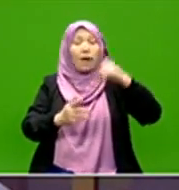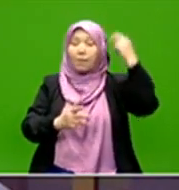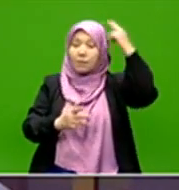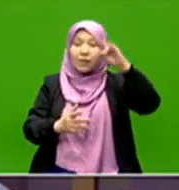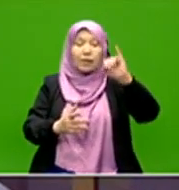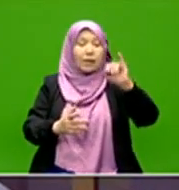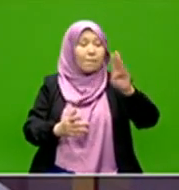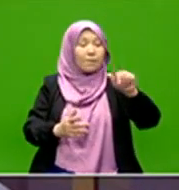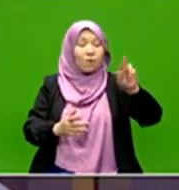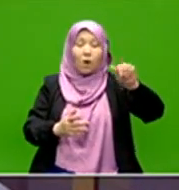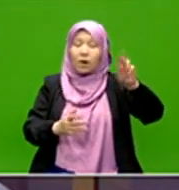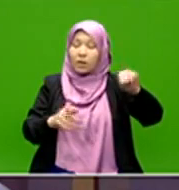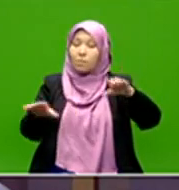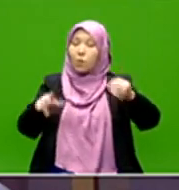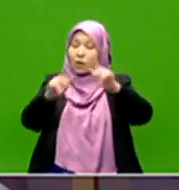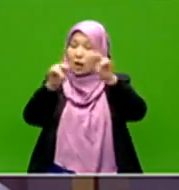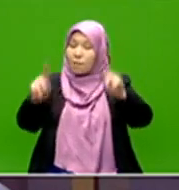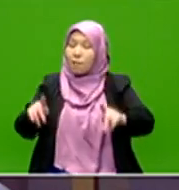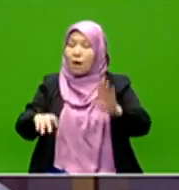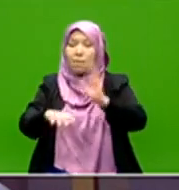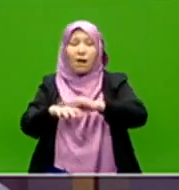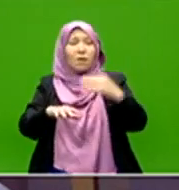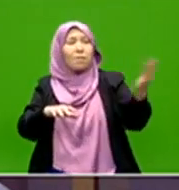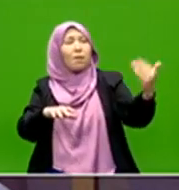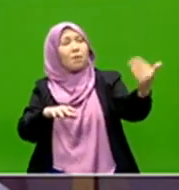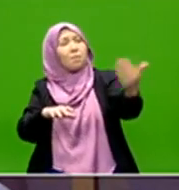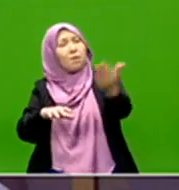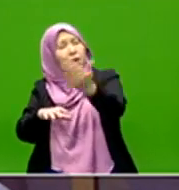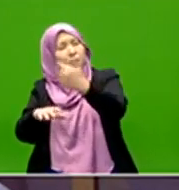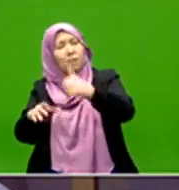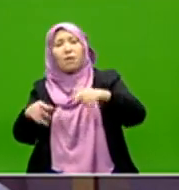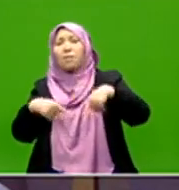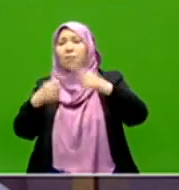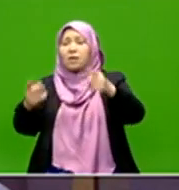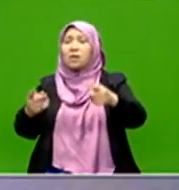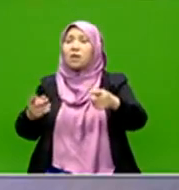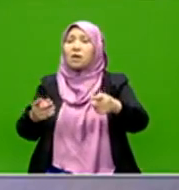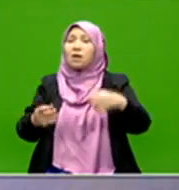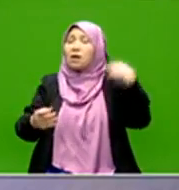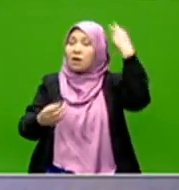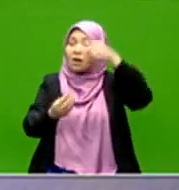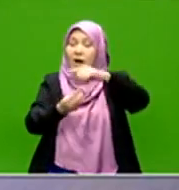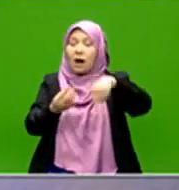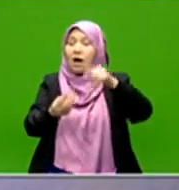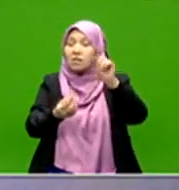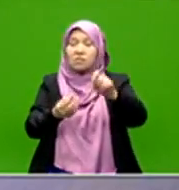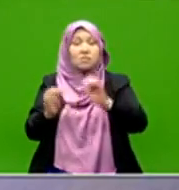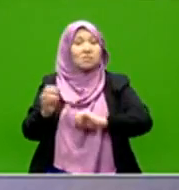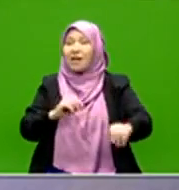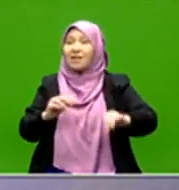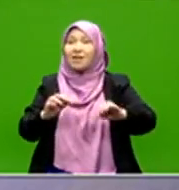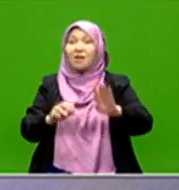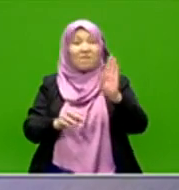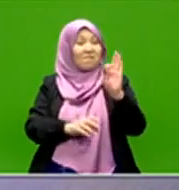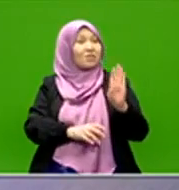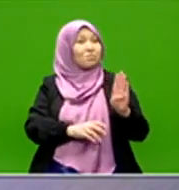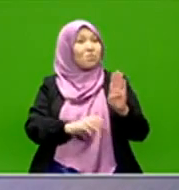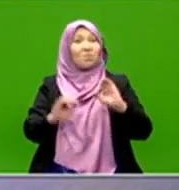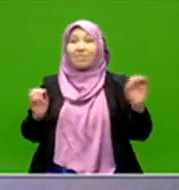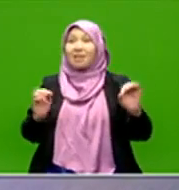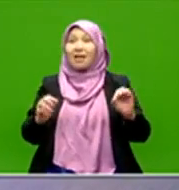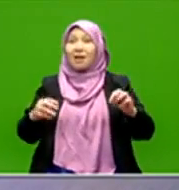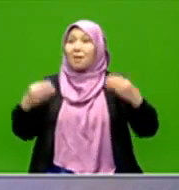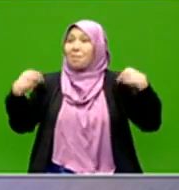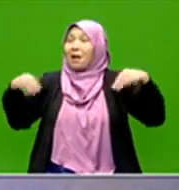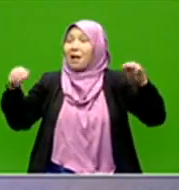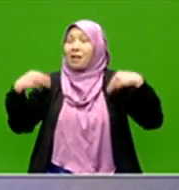buat Kaabah, ajak orang pergi haji. Tak ada Facebook Ustaz. Allah. Ya, tak ada marketing, tak ada kedutaan ke apa, tak